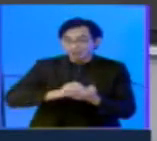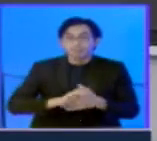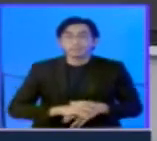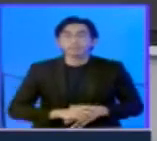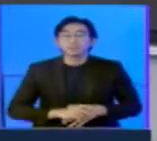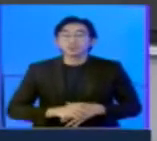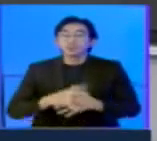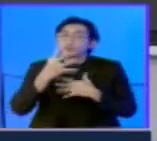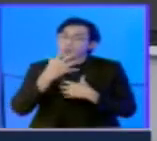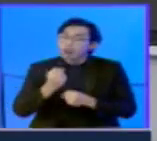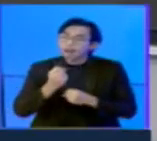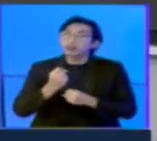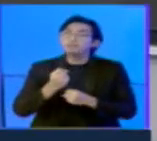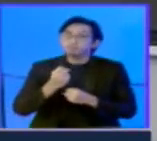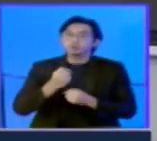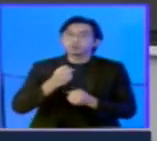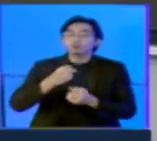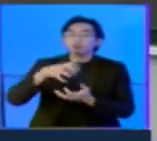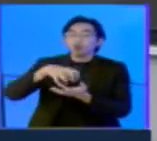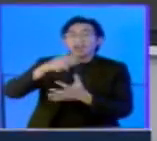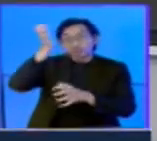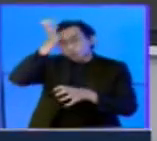diikuti oleh kota-kota lain di sekitar Kota Tegal. Terima kasih Bapak